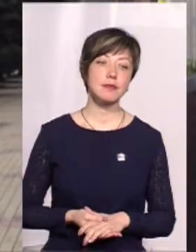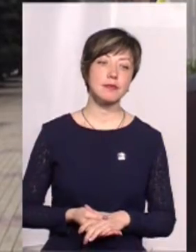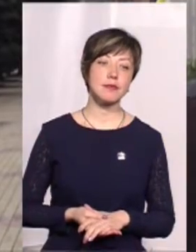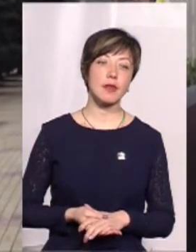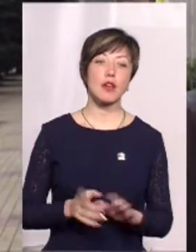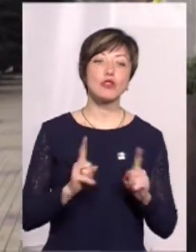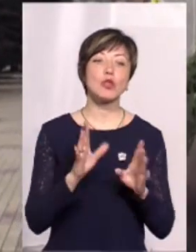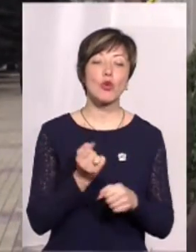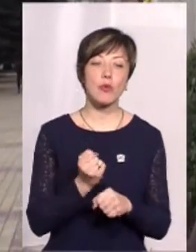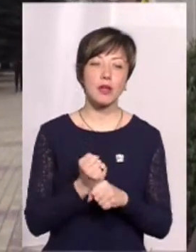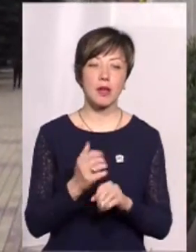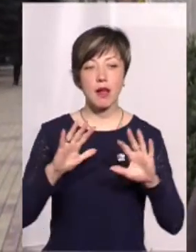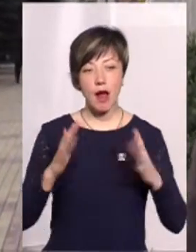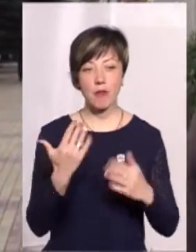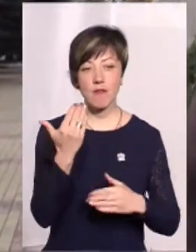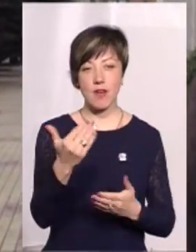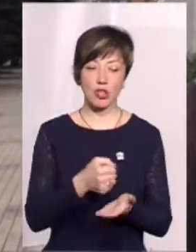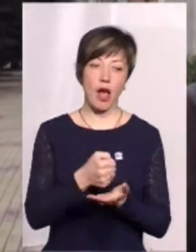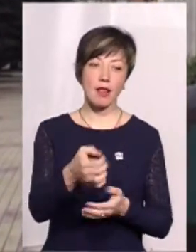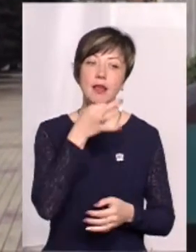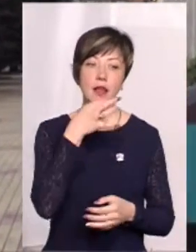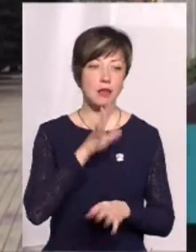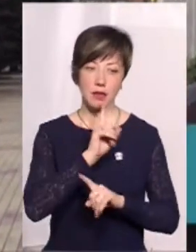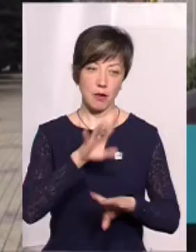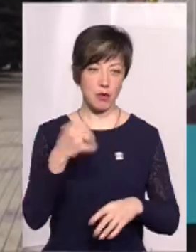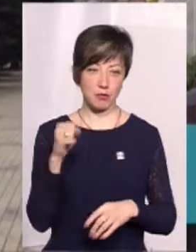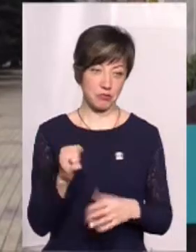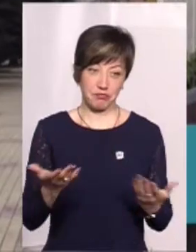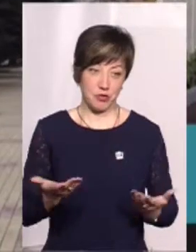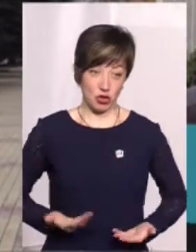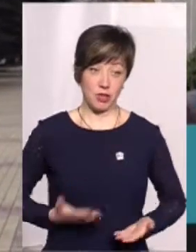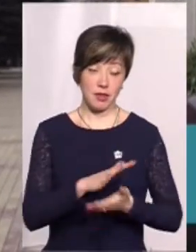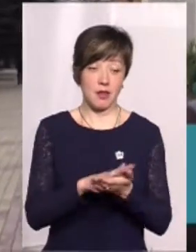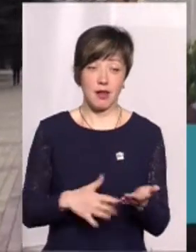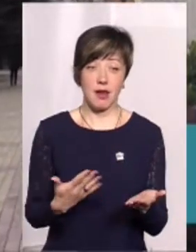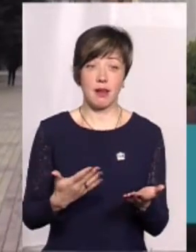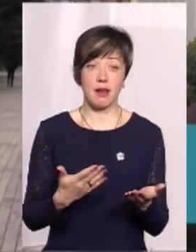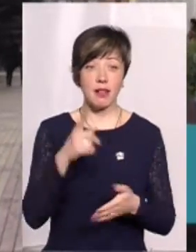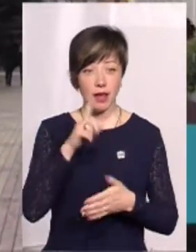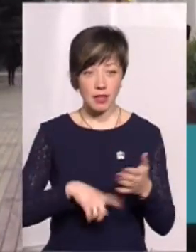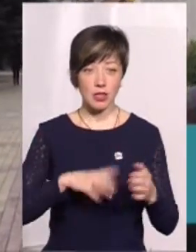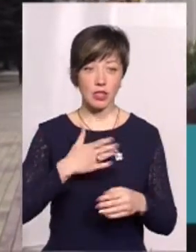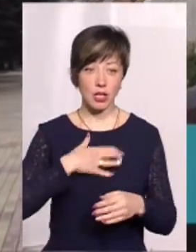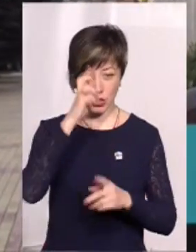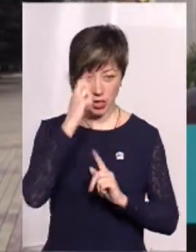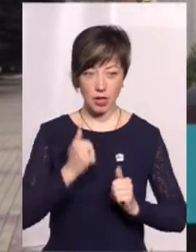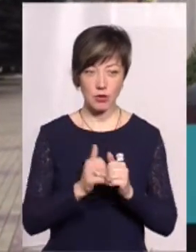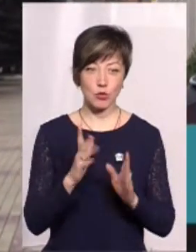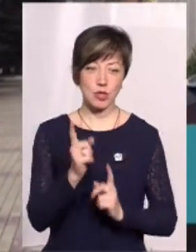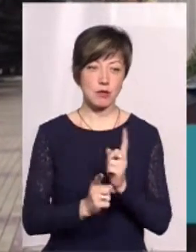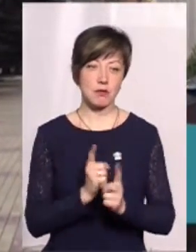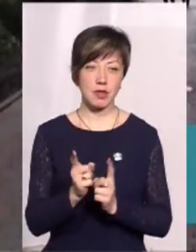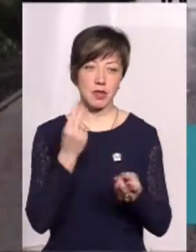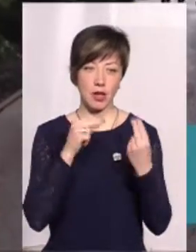А що будете робити, якщо раптом ваш кандидат не переможе? Жити далі. Жити далі, надіятися на те, що в нашій країні буде ще